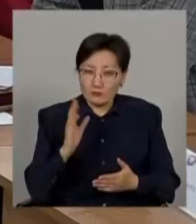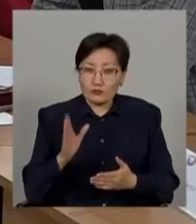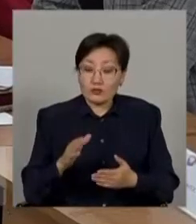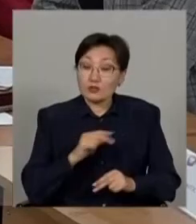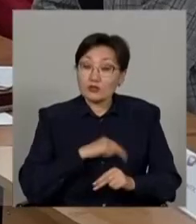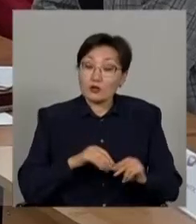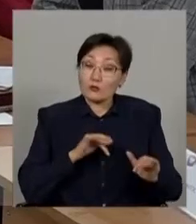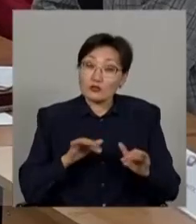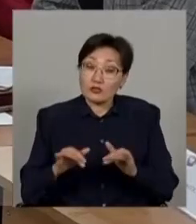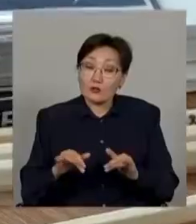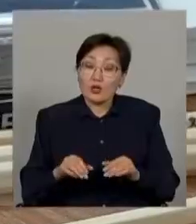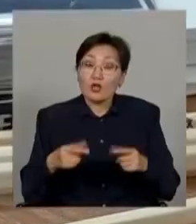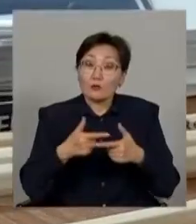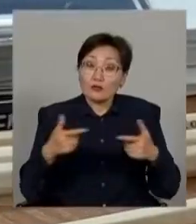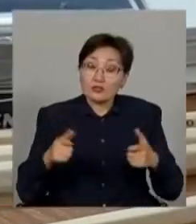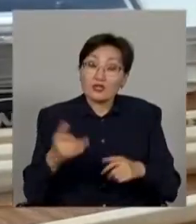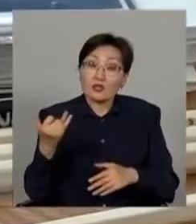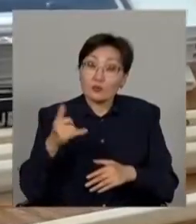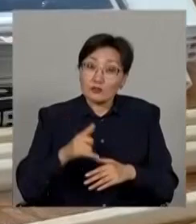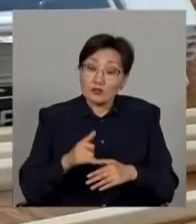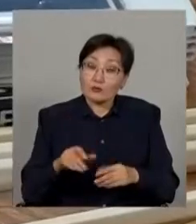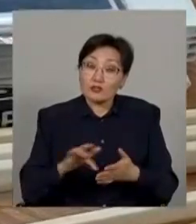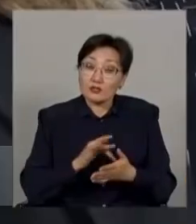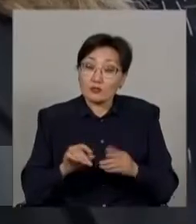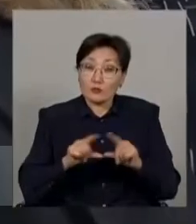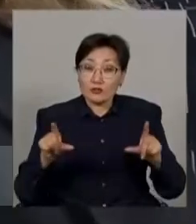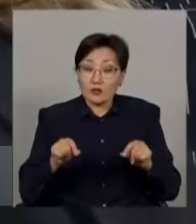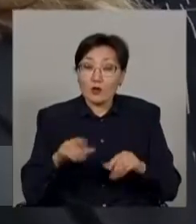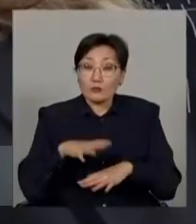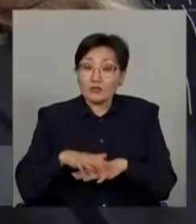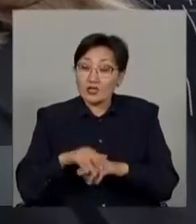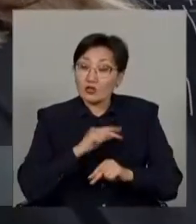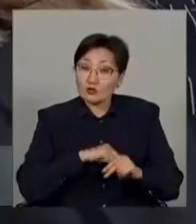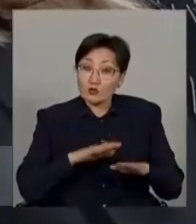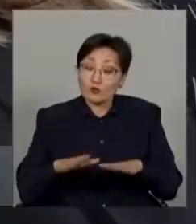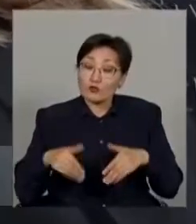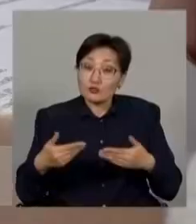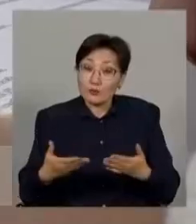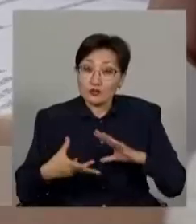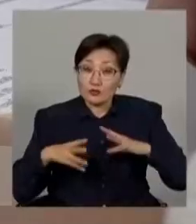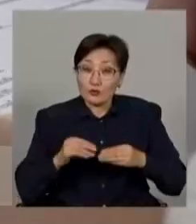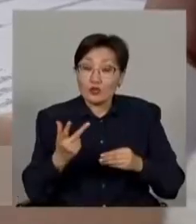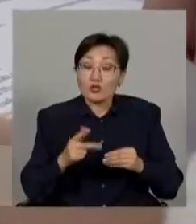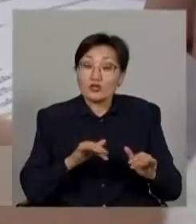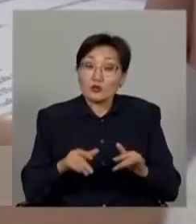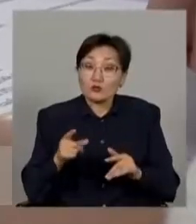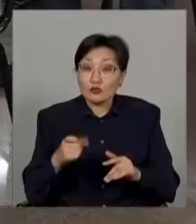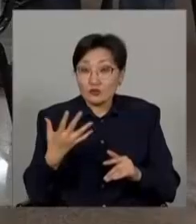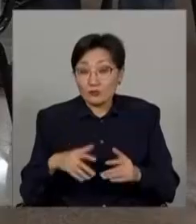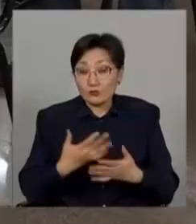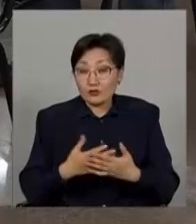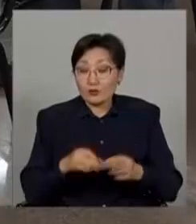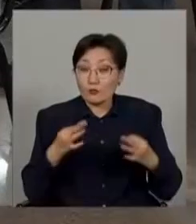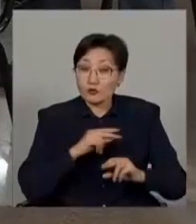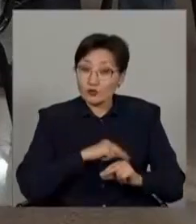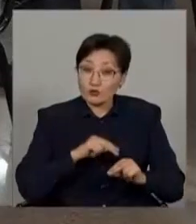Жұмыс жәрменкесінде қонақ үй, жанармай бекеттері, бюджеттік мекемелер, банктер жұмыс орындарын ұсынды. Жалпы іс шарада 150-ге жоқ бос жұмыс